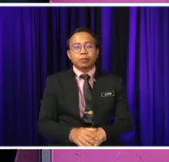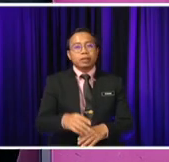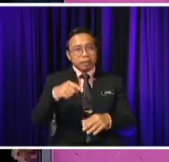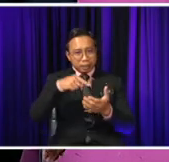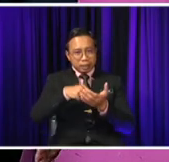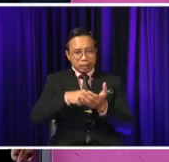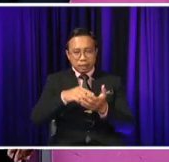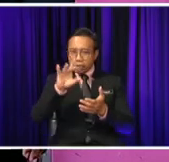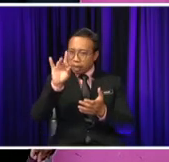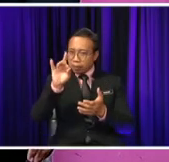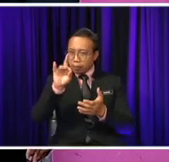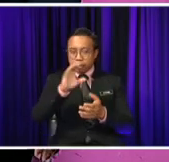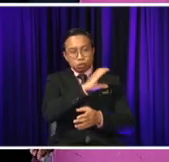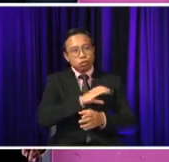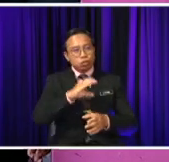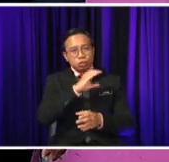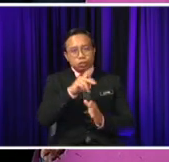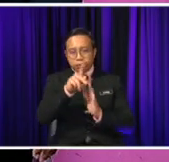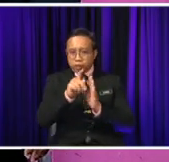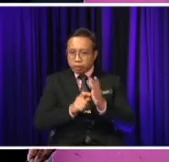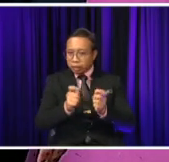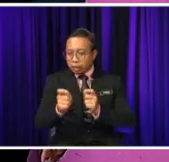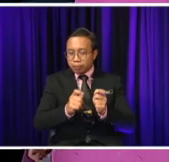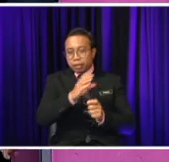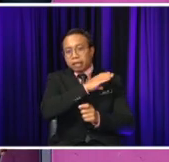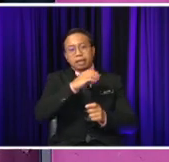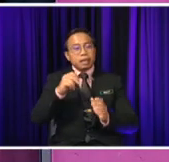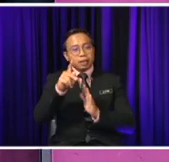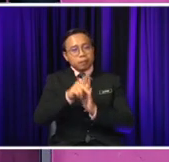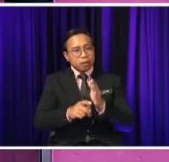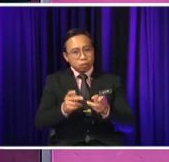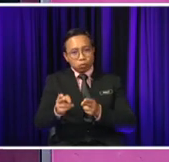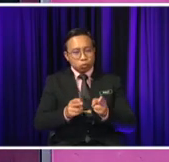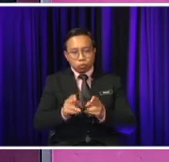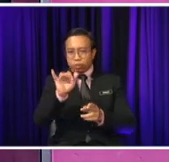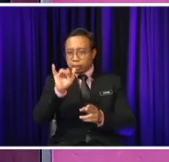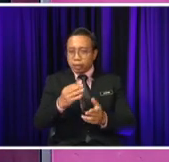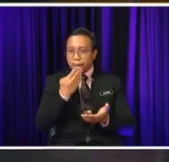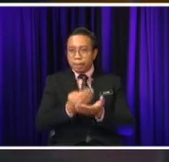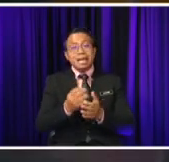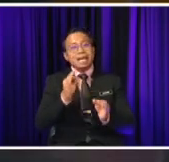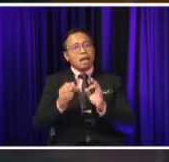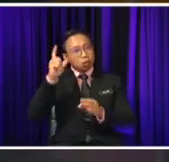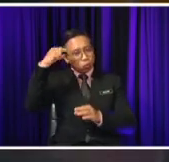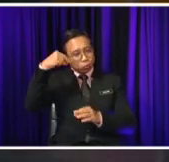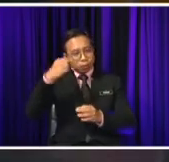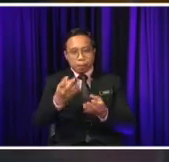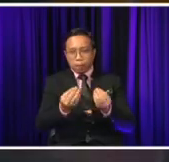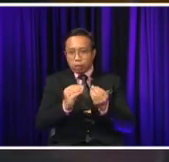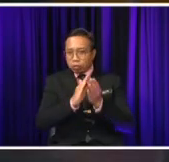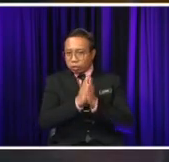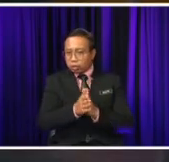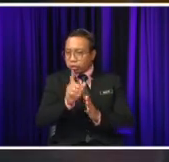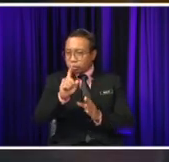7 8 ciri-ciri takbir dan pengurus yang baik kalau main sebani tidak jadi ketua sebuah eee